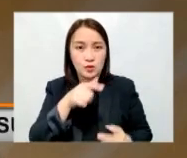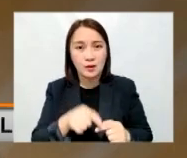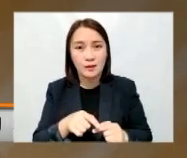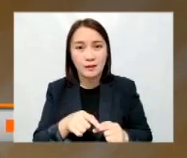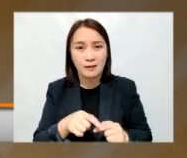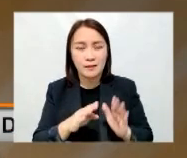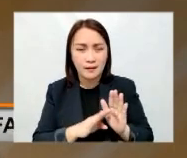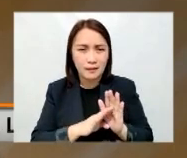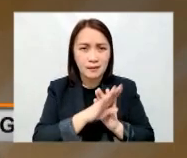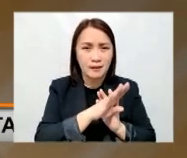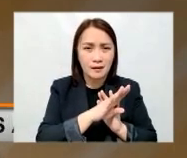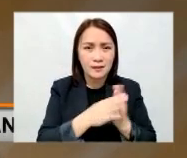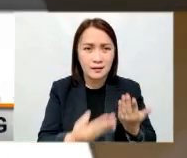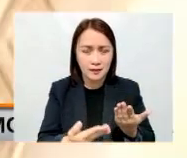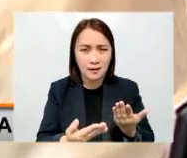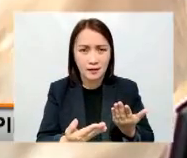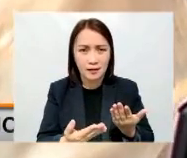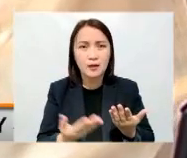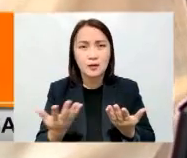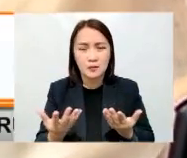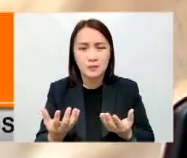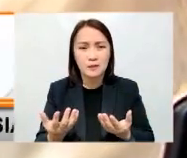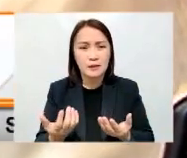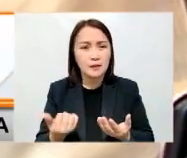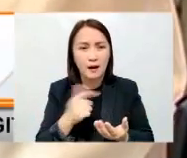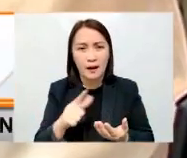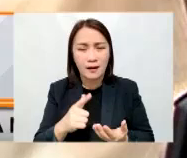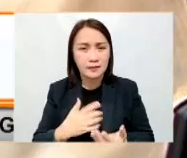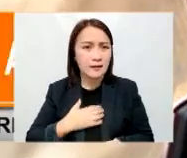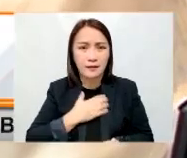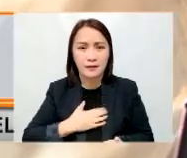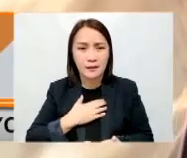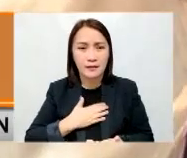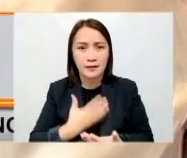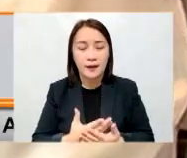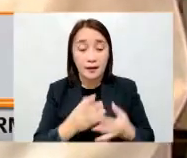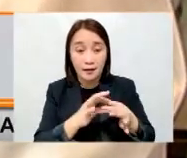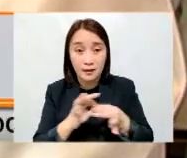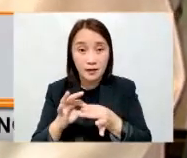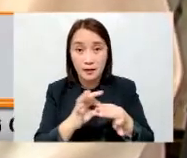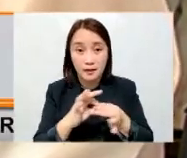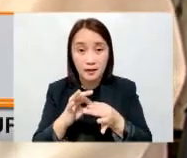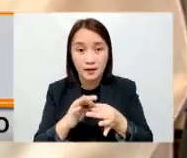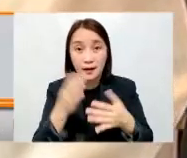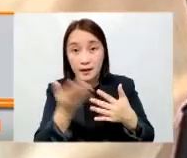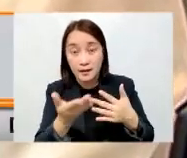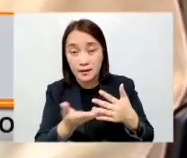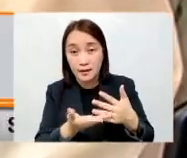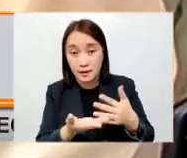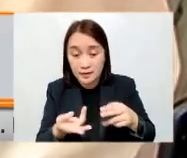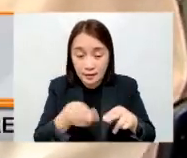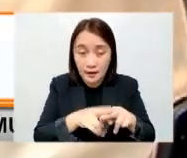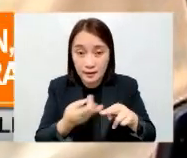sa paghahain ng reklamo. Case build-up in tandem, in partnership with the law enforcement agents. Hindi